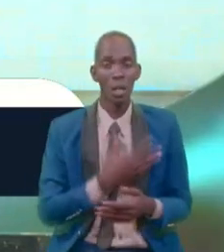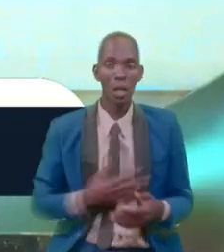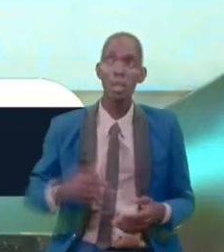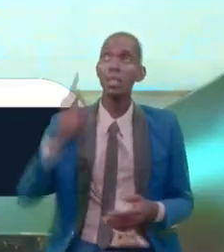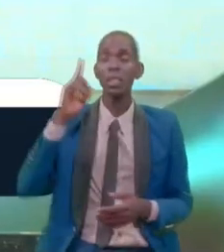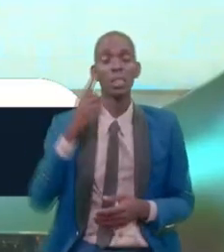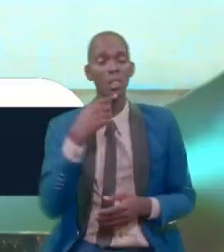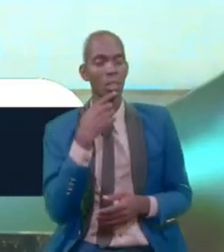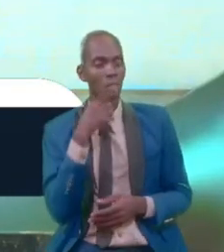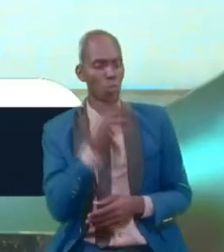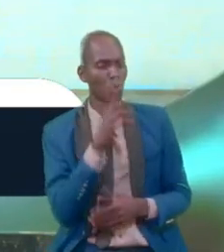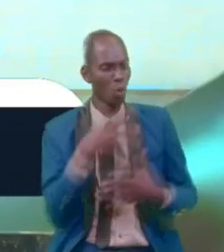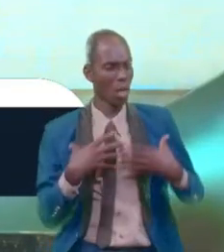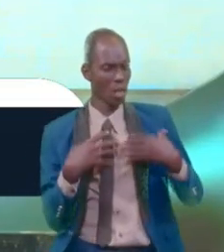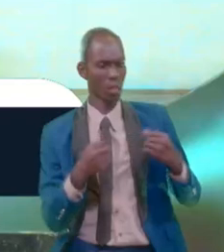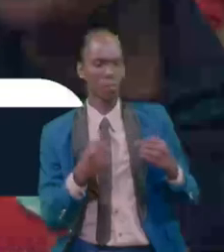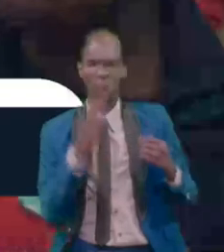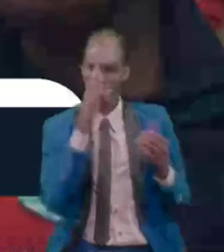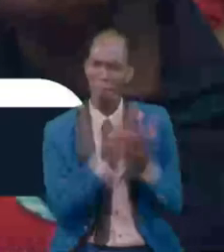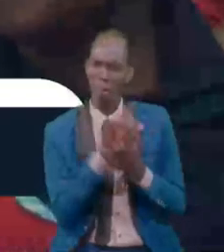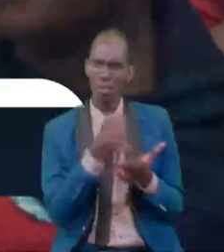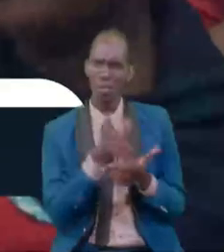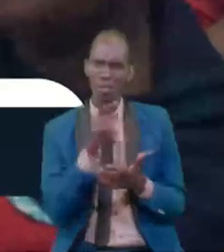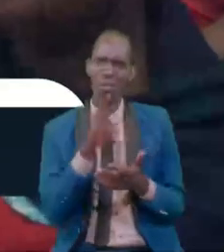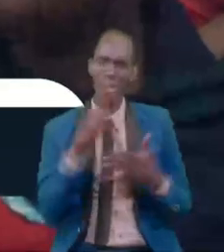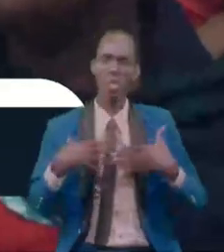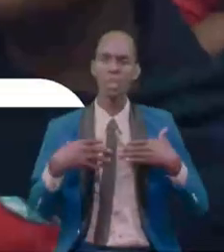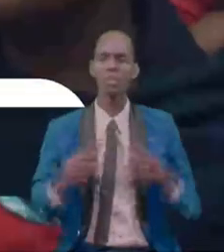s'il dit vous êtes guéri, alors il faut savoir que vous êtes guéri.